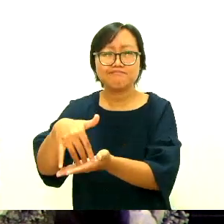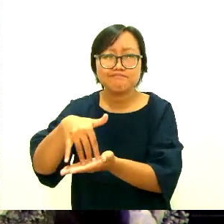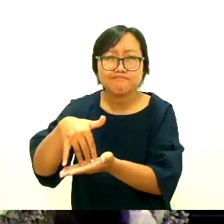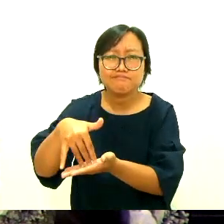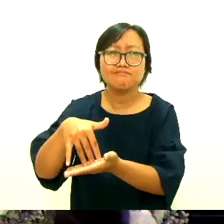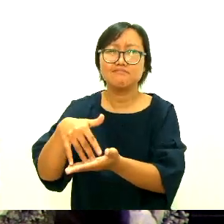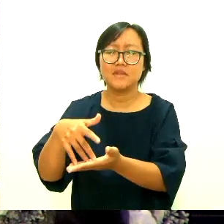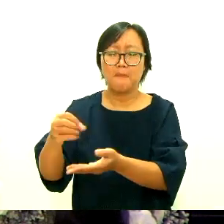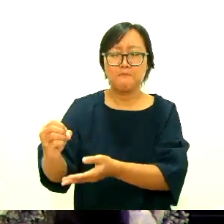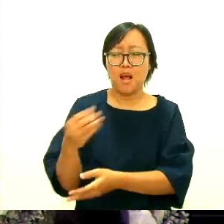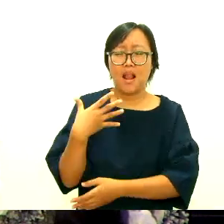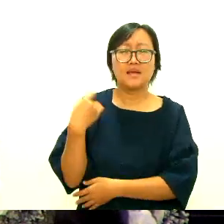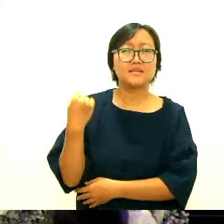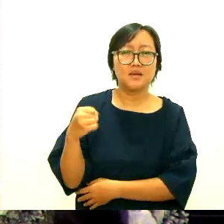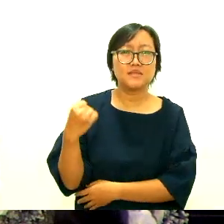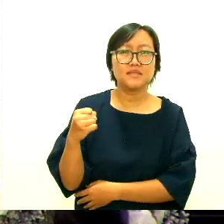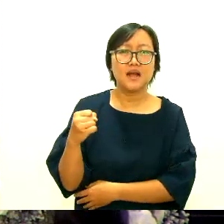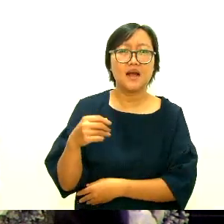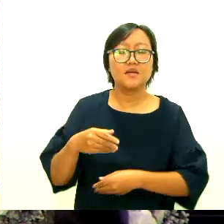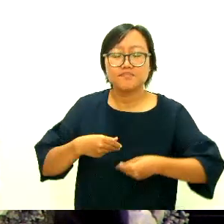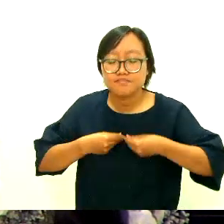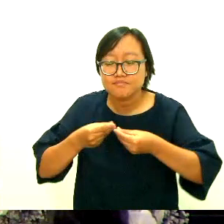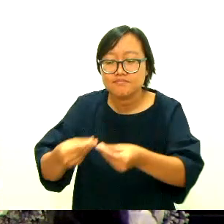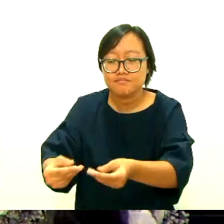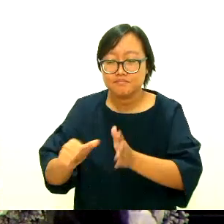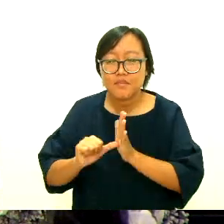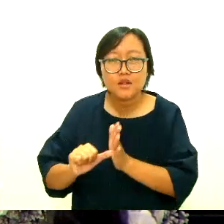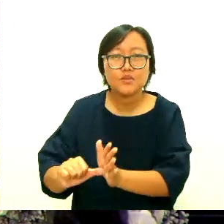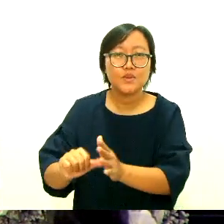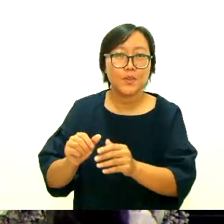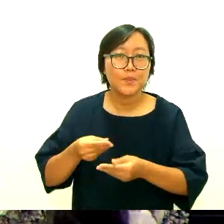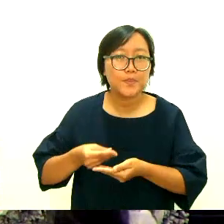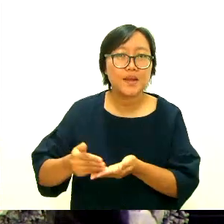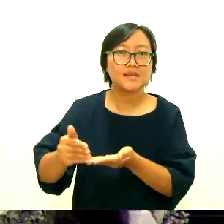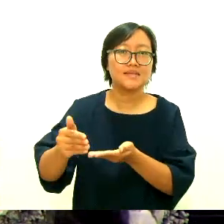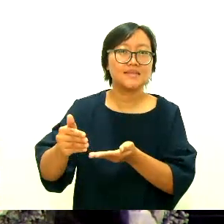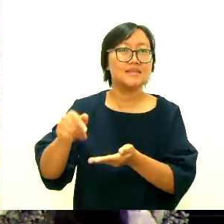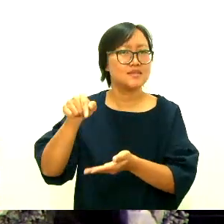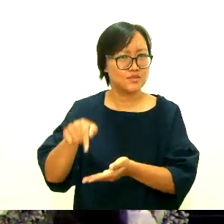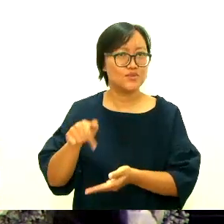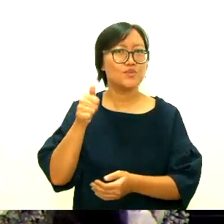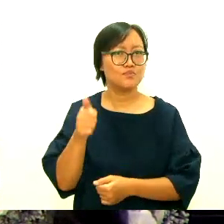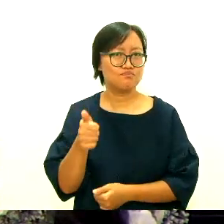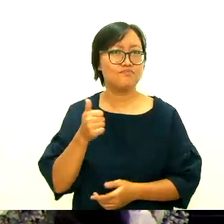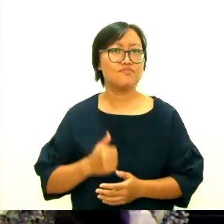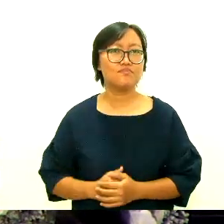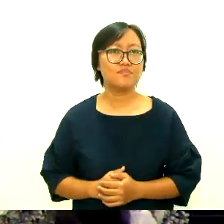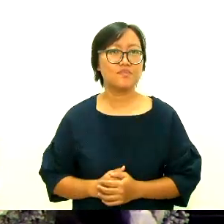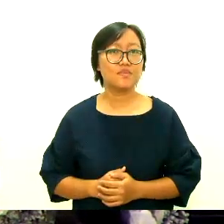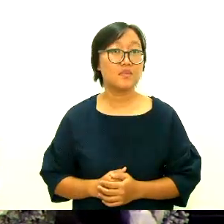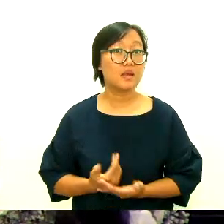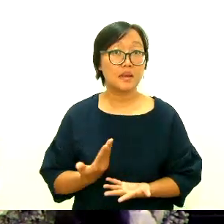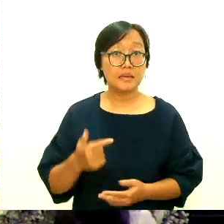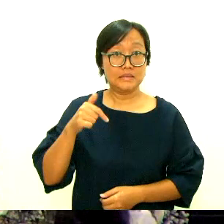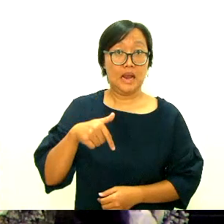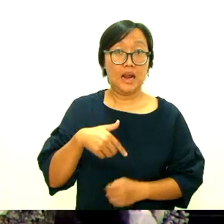bisa membalas di masa depan Hai apakah yang disampaikan oleh Yesus ini bisa diterapkan saat